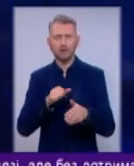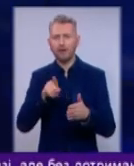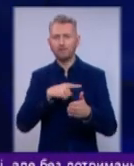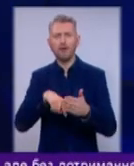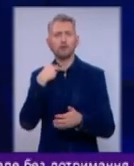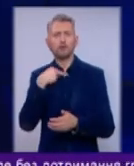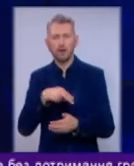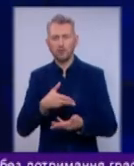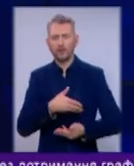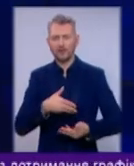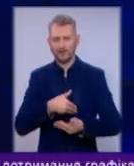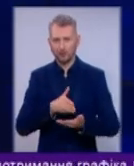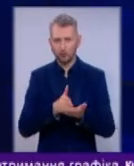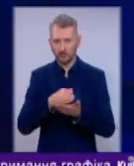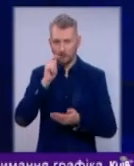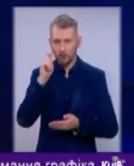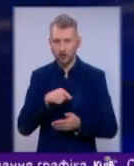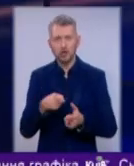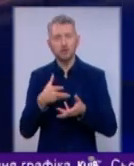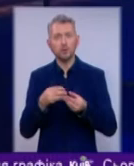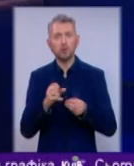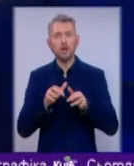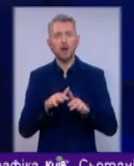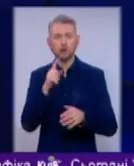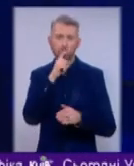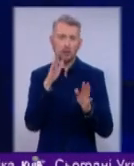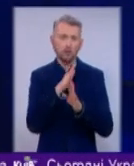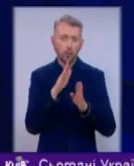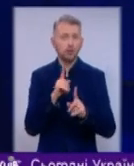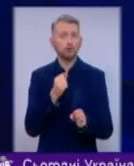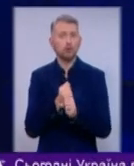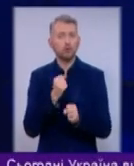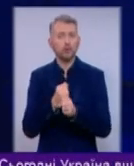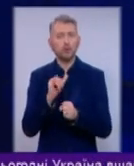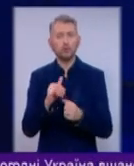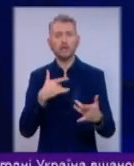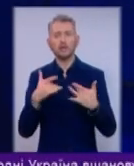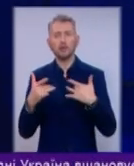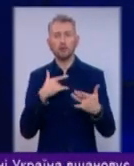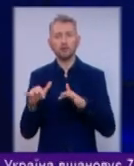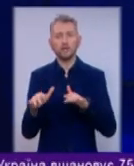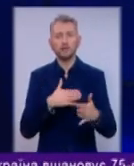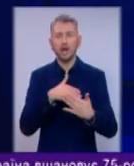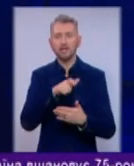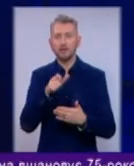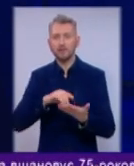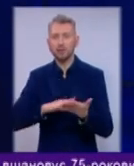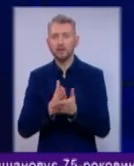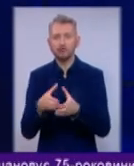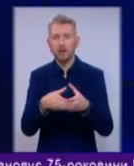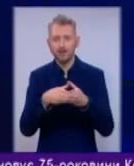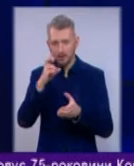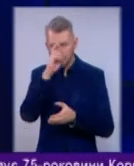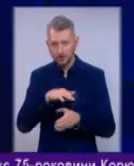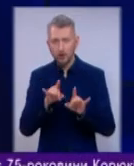декриміналізацією секс-індустрії в Україні. Чи вплинула на акцію негода і що робила у театралізованому дійстві активістів політична еліта